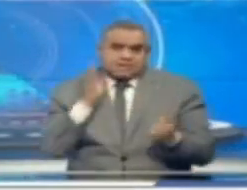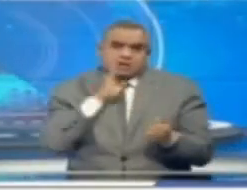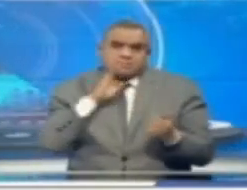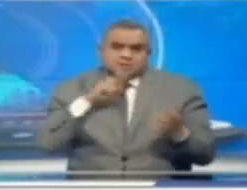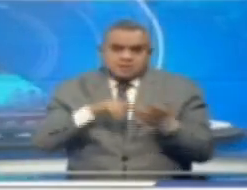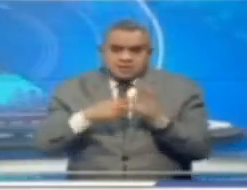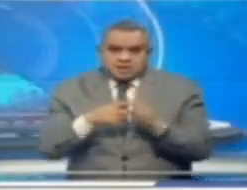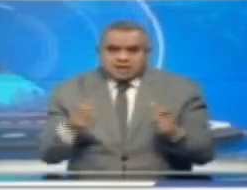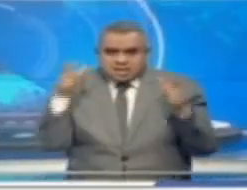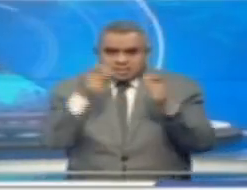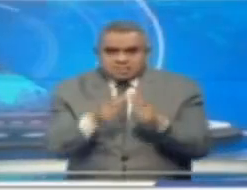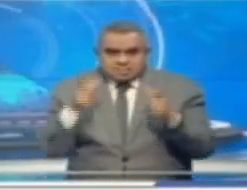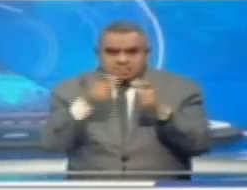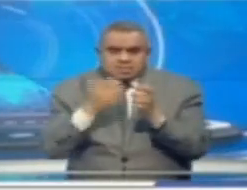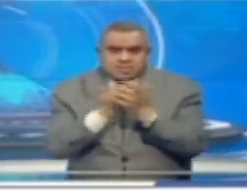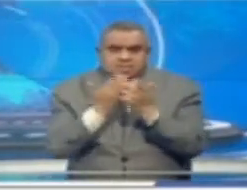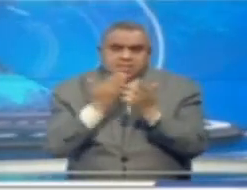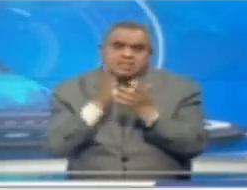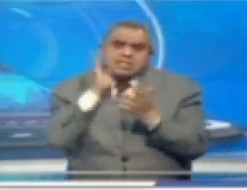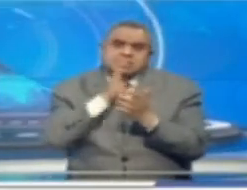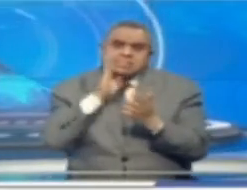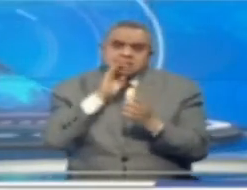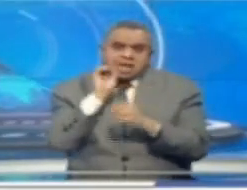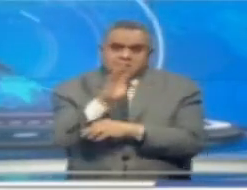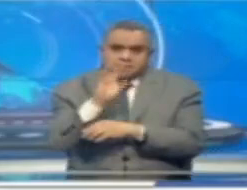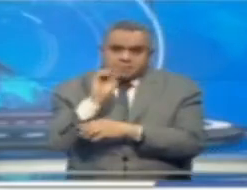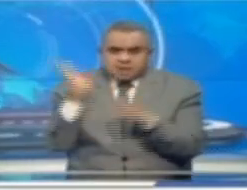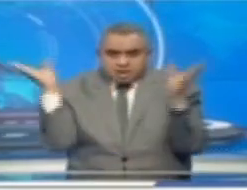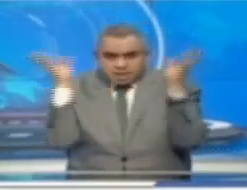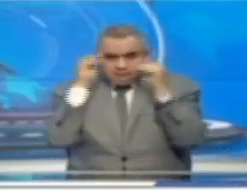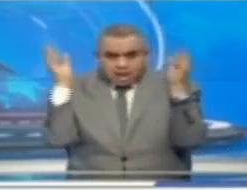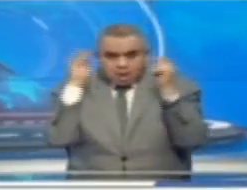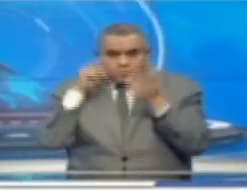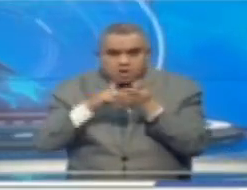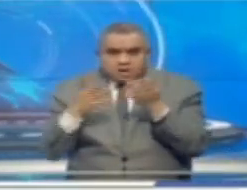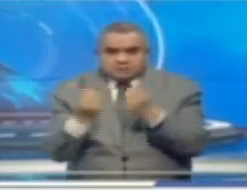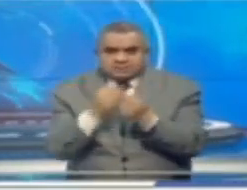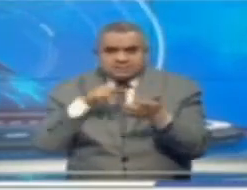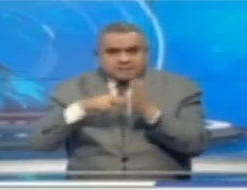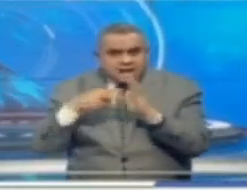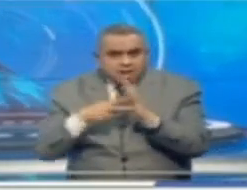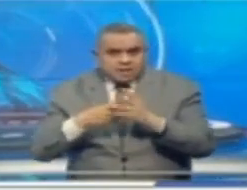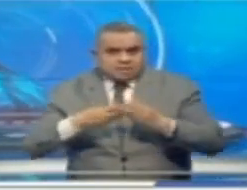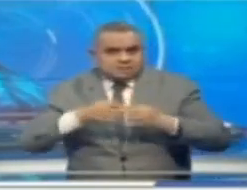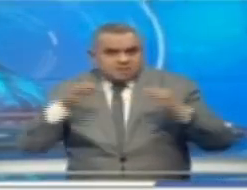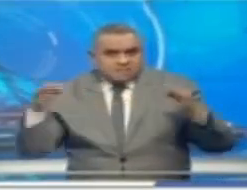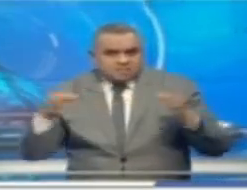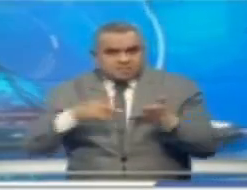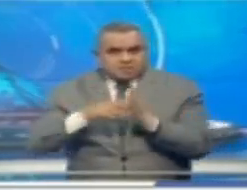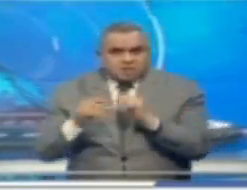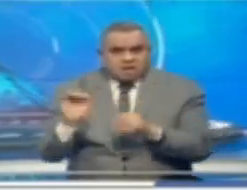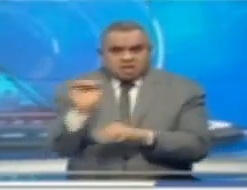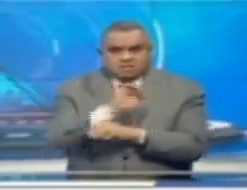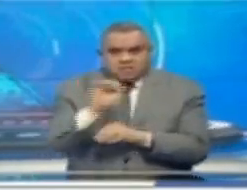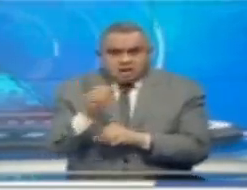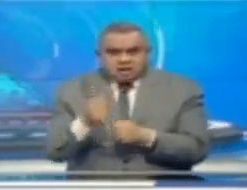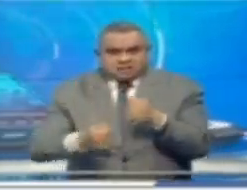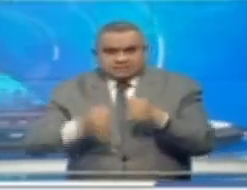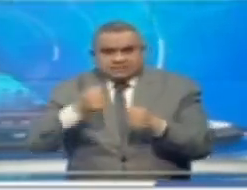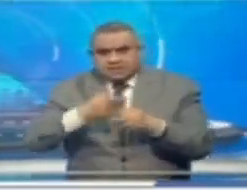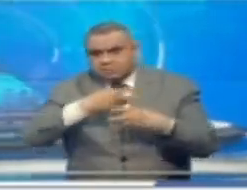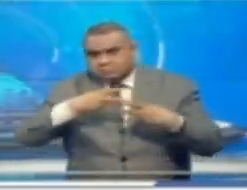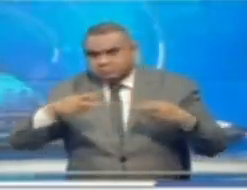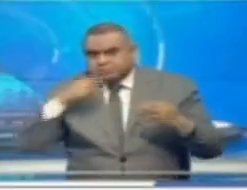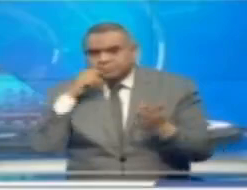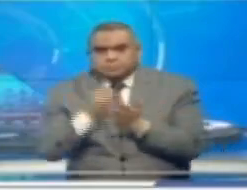المحاضرات لتبادل الخبرات التدريبية والتكتيكية في التخطيط والتنفيذ وأساليب القيادة والسيطرة، فضلا عن